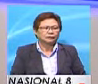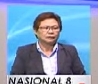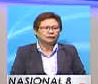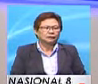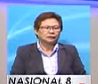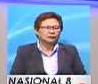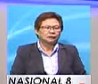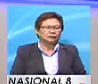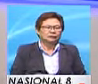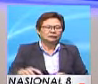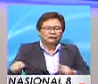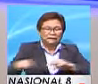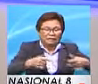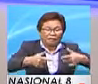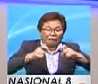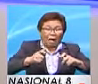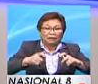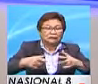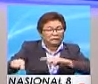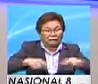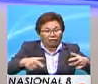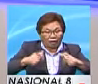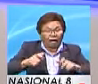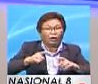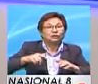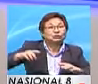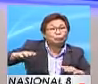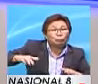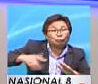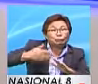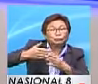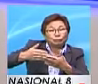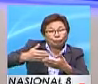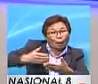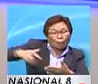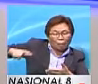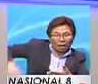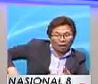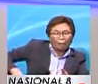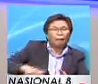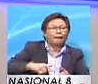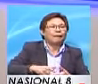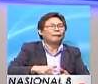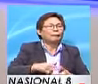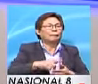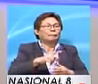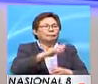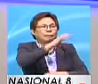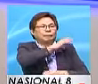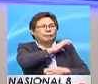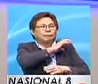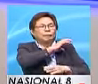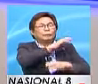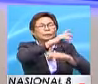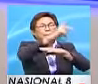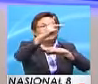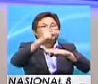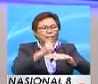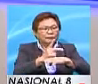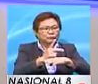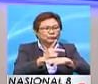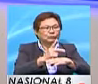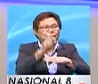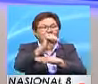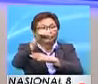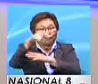Ambil tindakan segera sebelum terlewat. Itu gesaan bekas Naib Pengerusi Kebangsaan DAP, Tunku Abd Aziz, Tunku